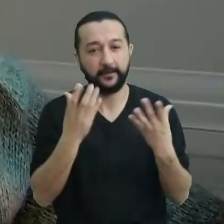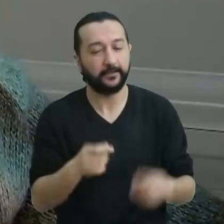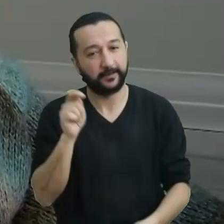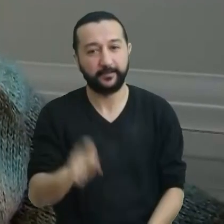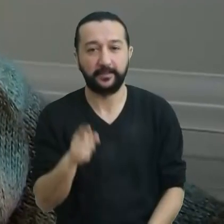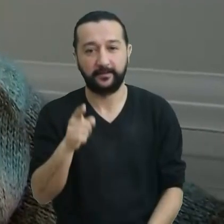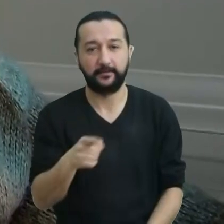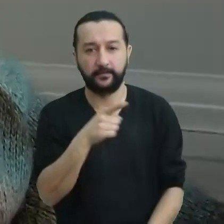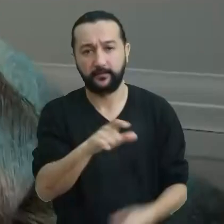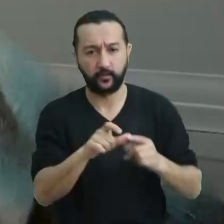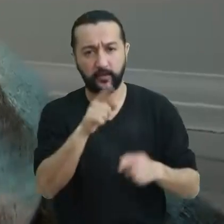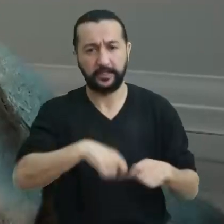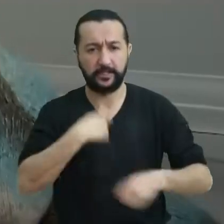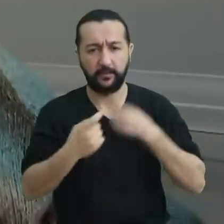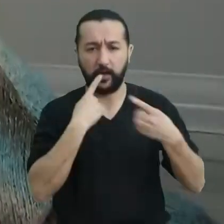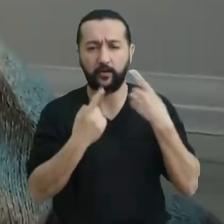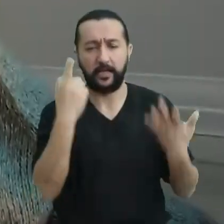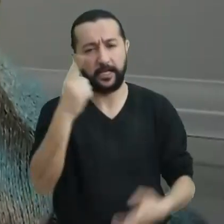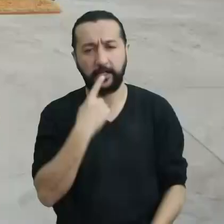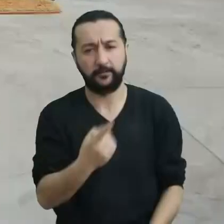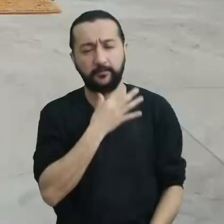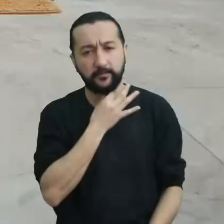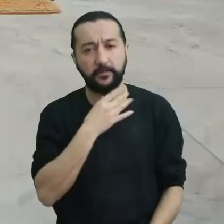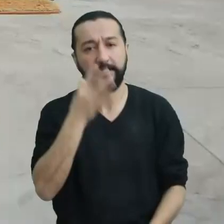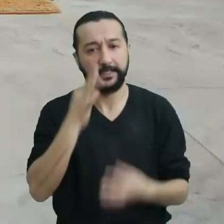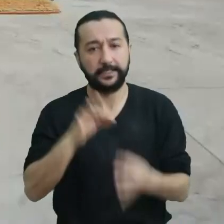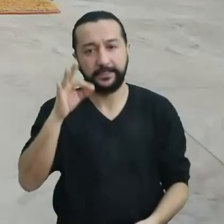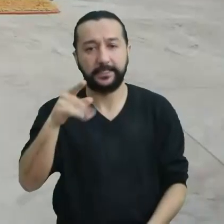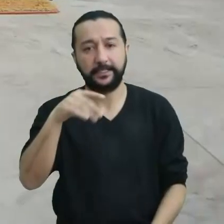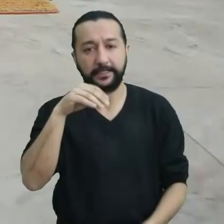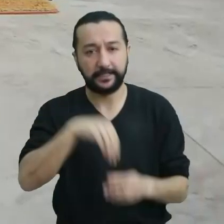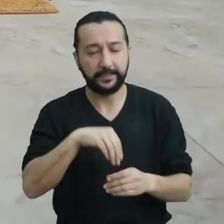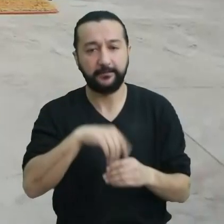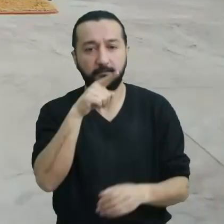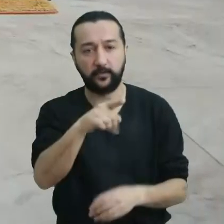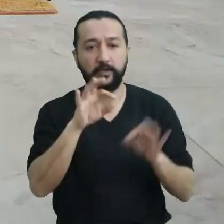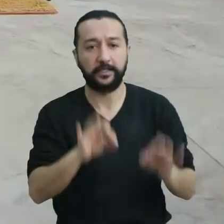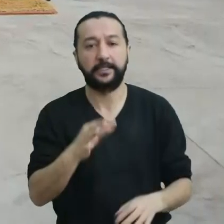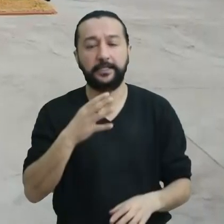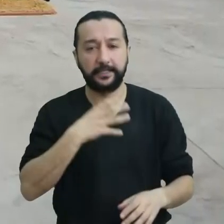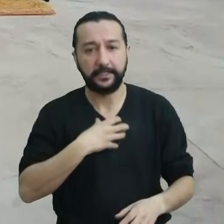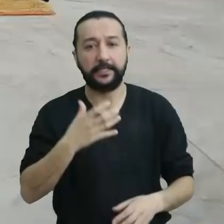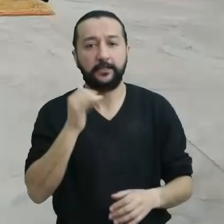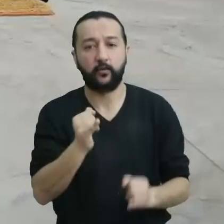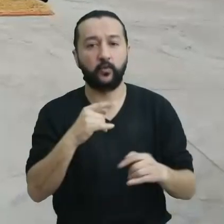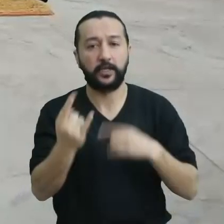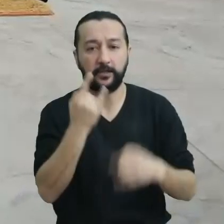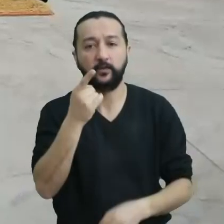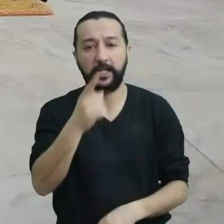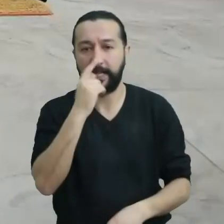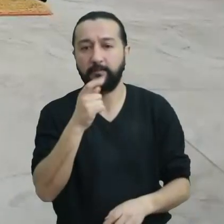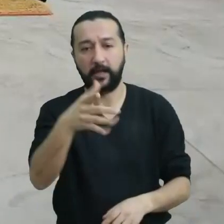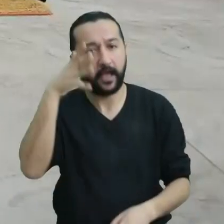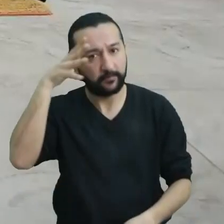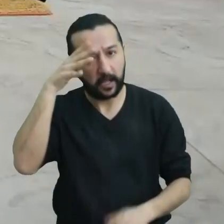sağlığı. Şükrü, saçma sapan konuşma Allah aşkına ya. İnsanların içeride burada böyle canavar falan dolanıyor. Sen kalkmış